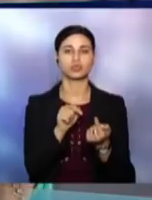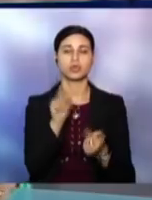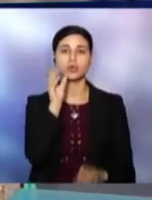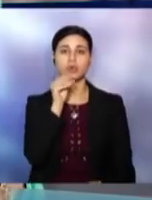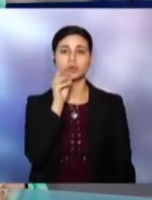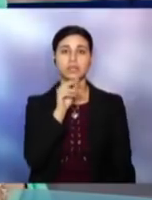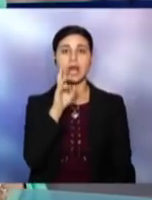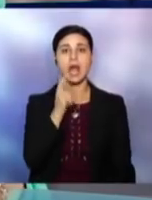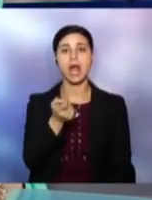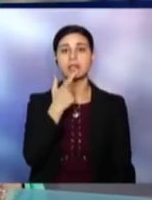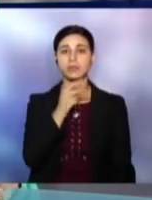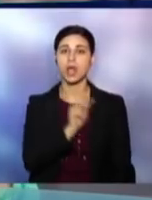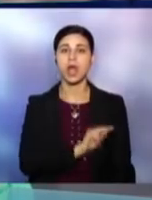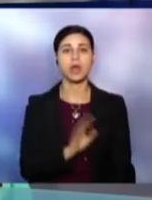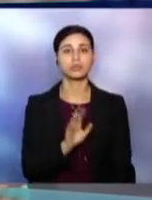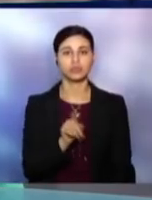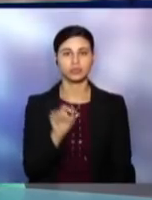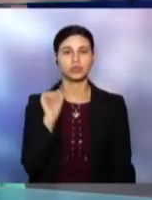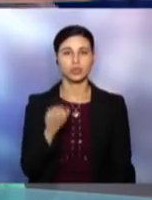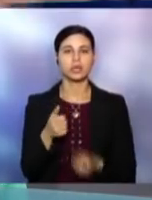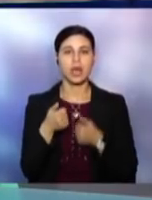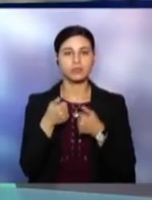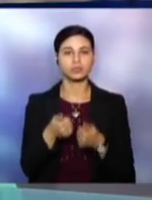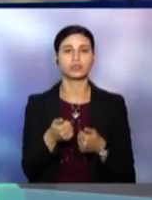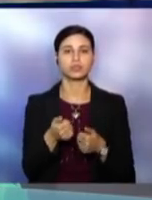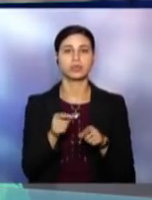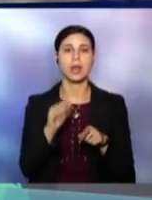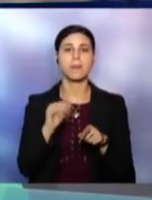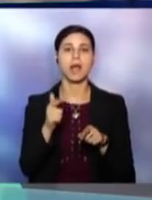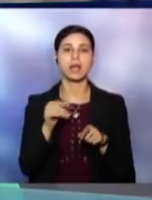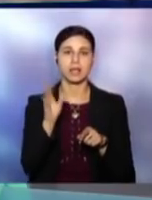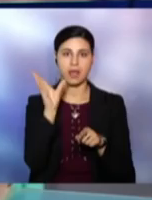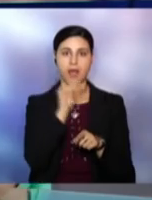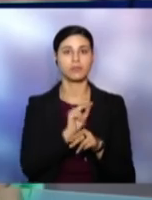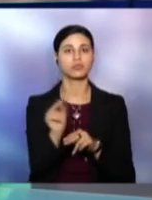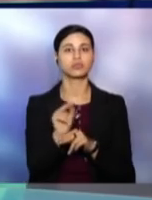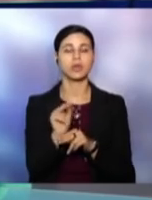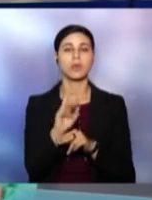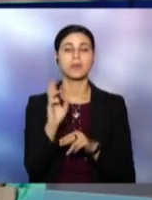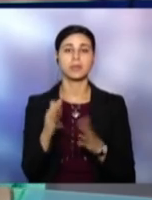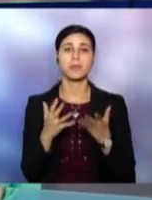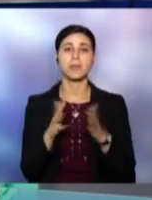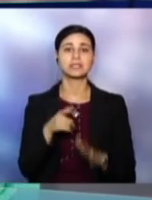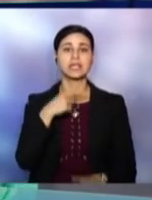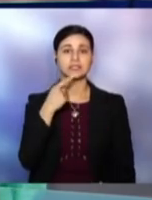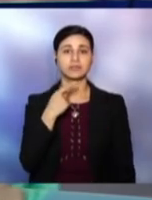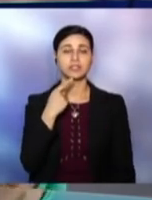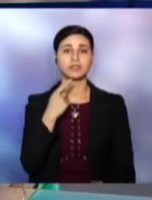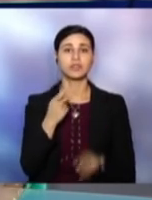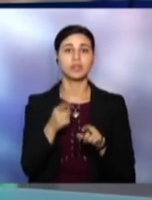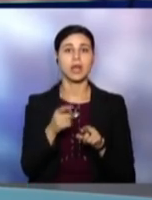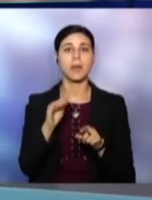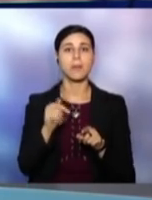როდესაც ანტიბიოტიკი არ მუშაობს, იქნებ ჩვენ შევძლოთ მხოლოდ და მხოლოდ ფაგი დამარცხება და მეცაც ვიტყვი, ანუ ამ ფაგიდან